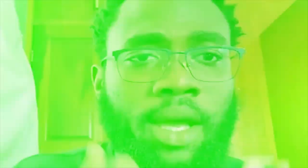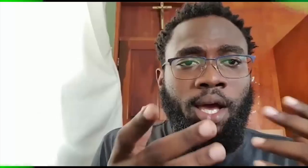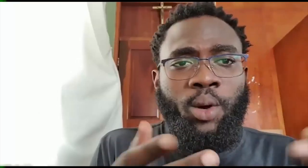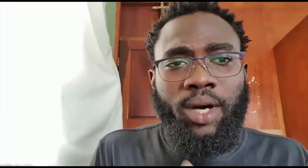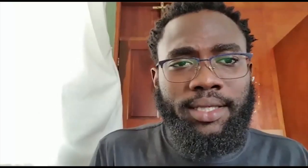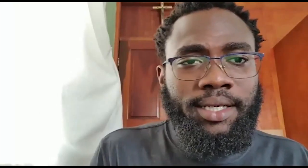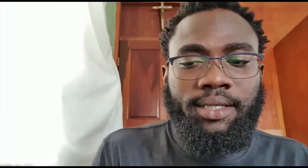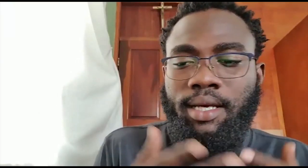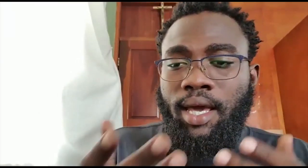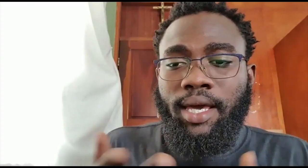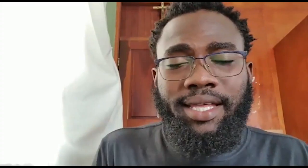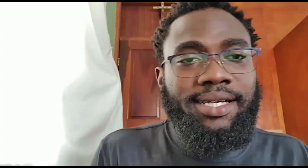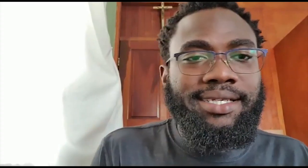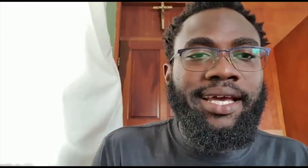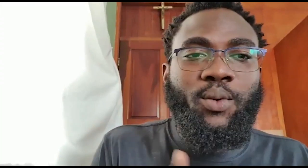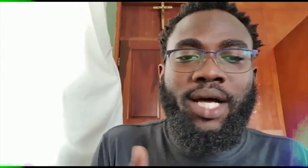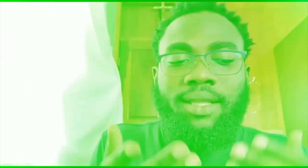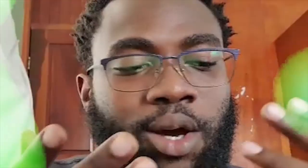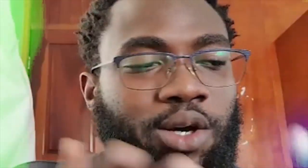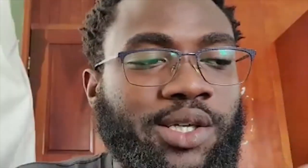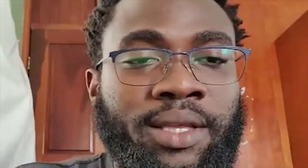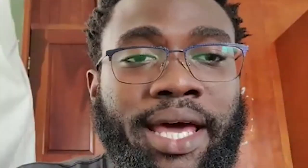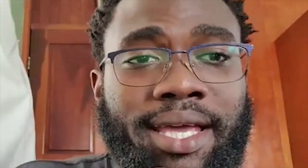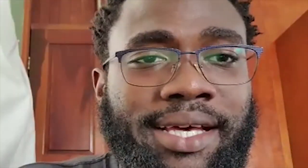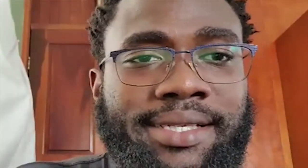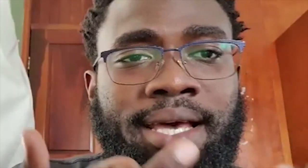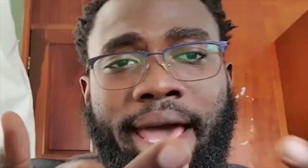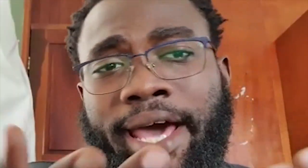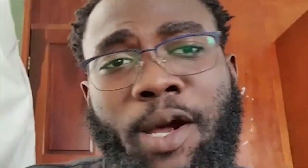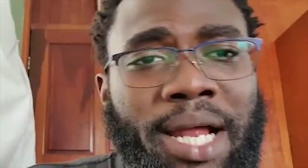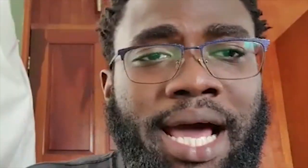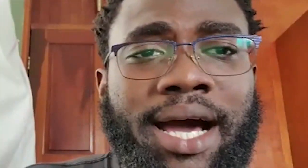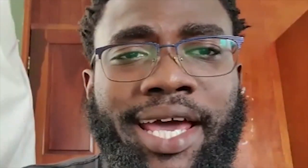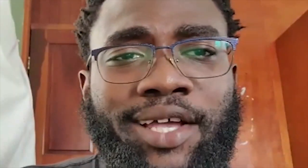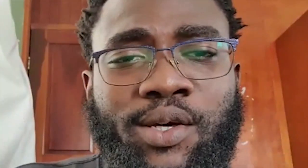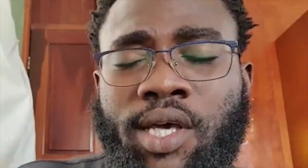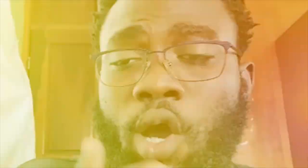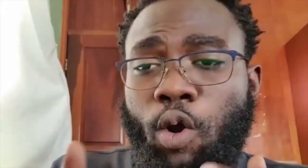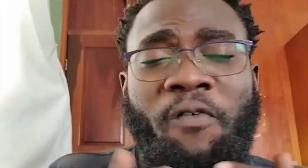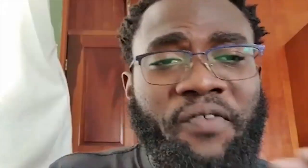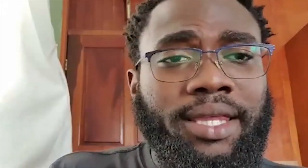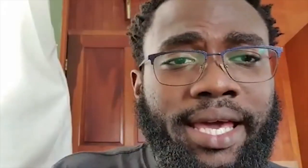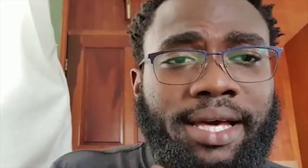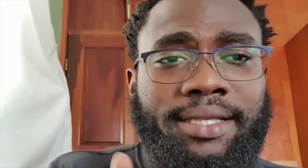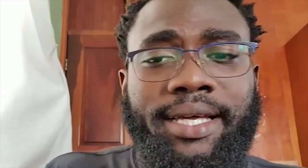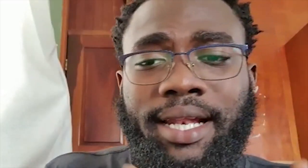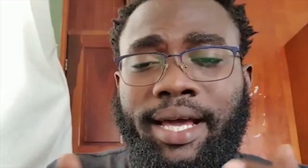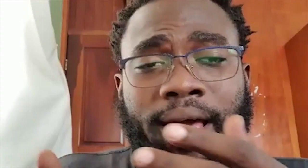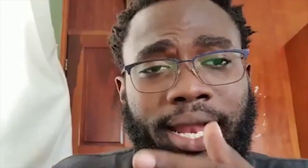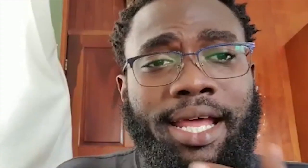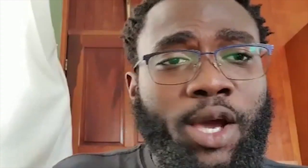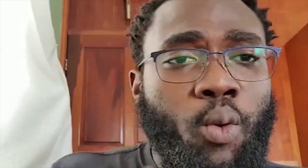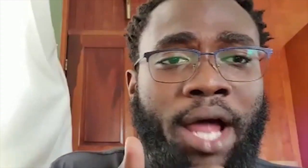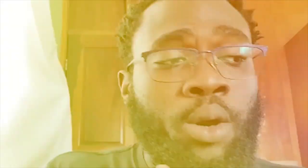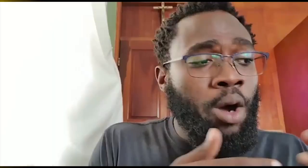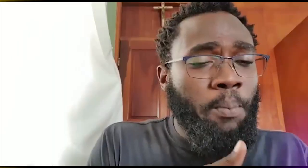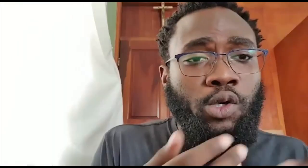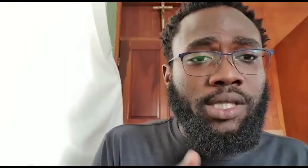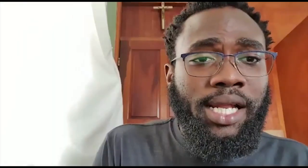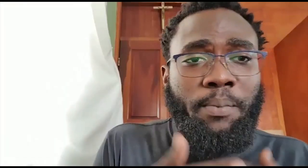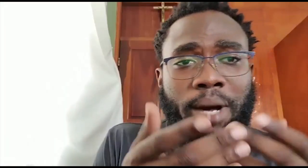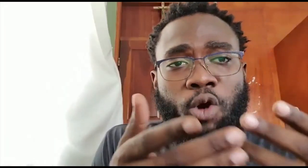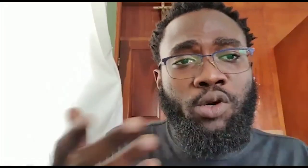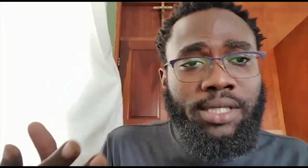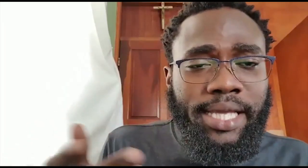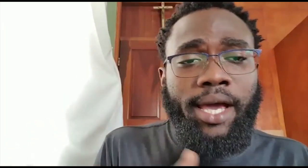gezond. Wilt een ieder zijn, want gezondheid is erg belangrijk. Dus COVID-19 lijkt Lee, Wano,